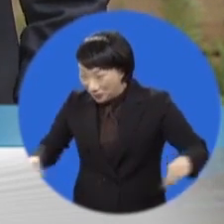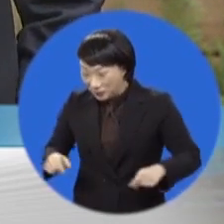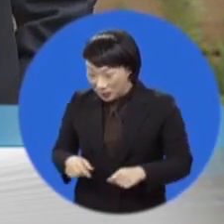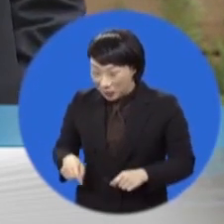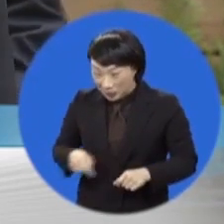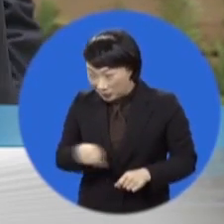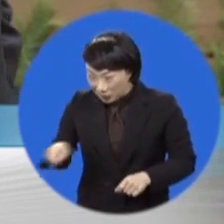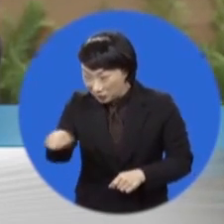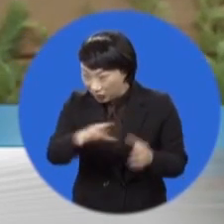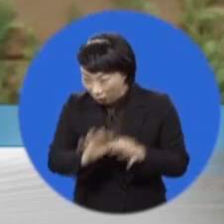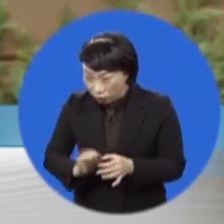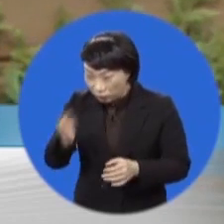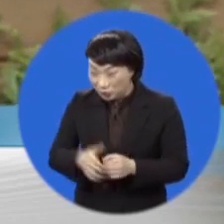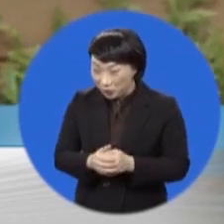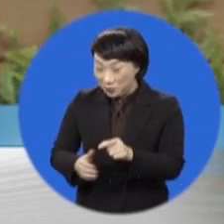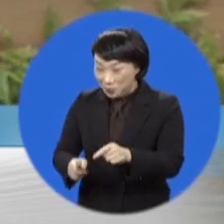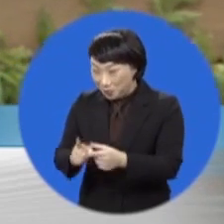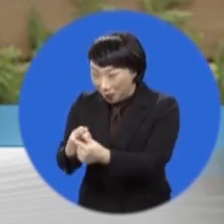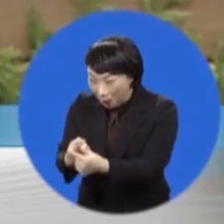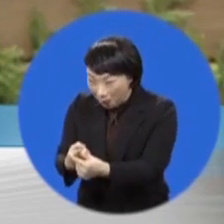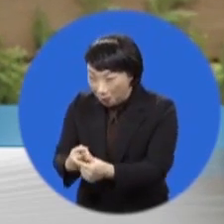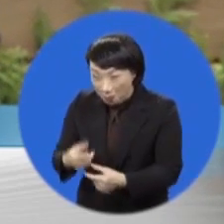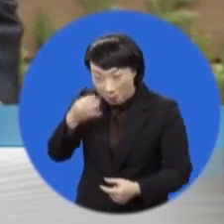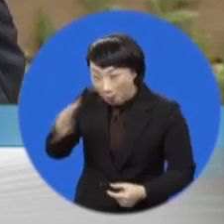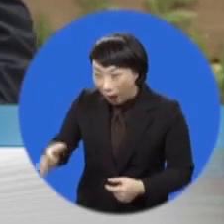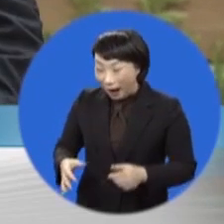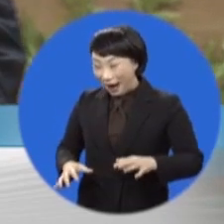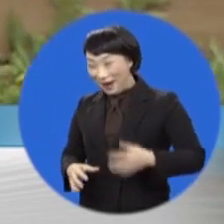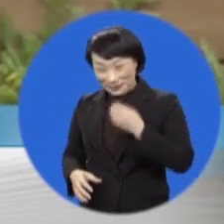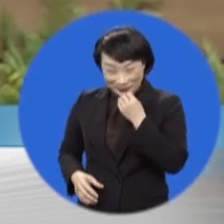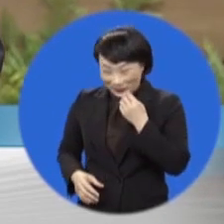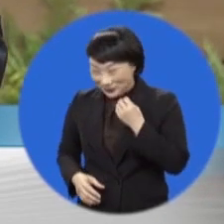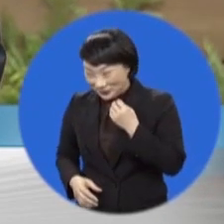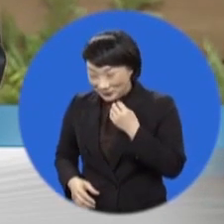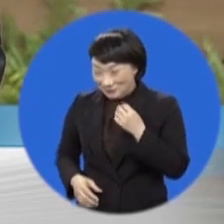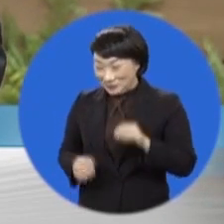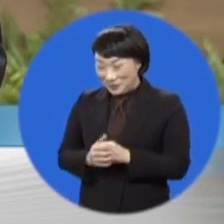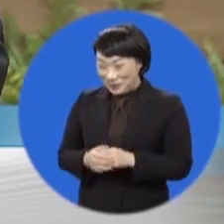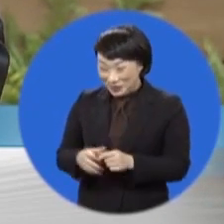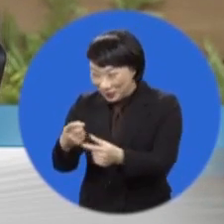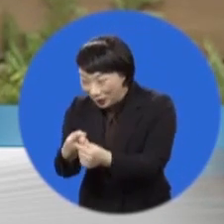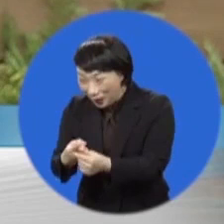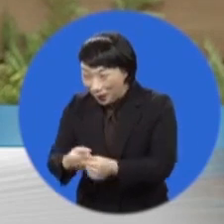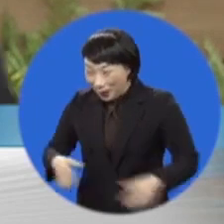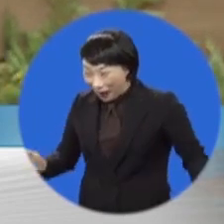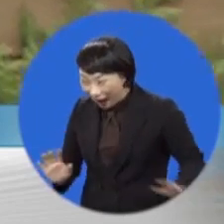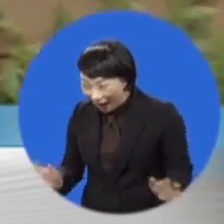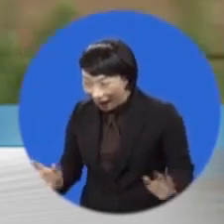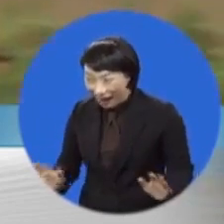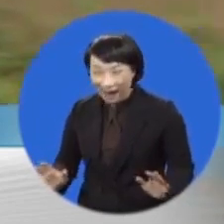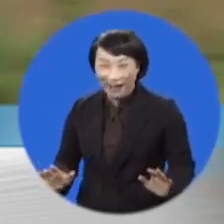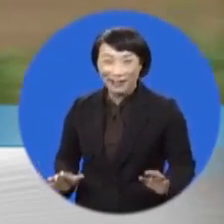속지 나라도 이런 만장한 본 경험이 없다 이런 대 만찬이 웬일이냐